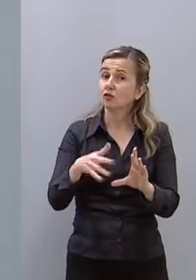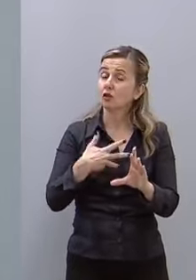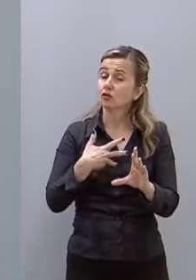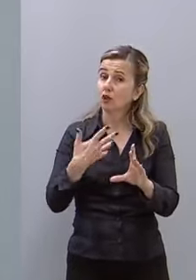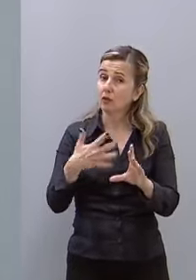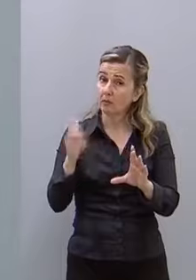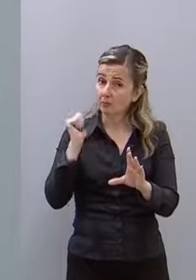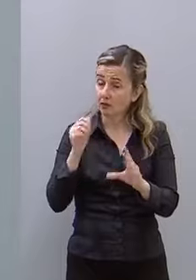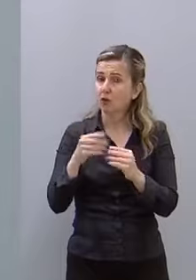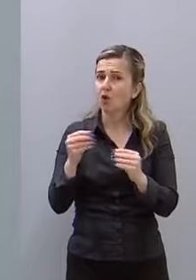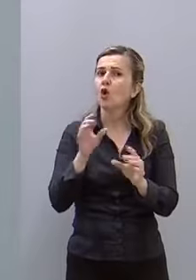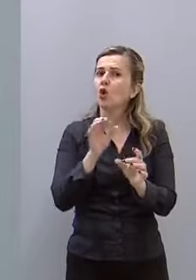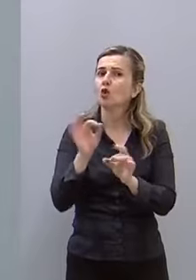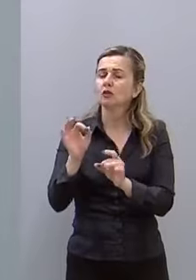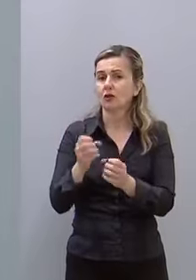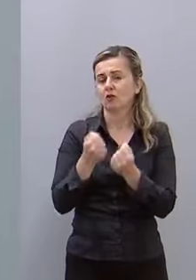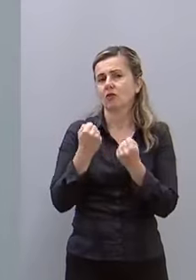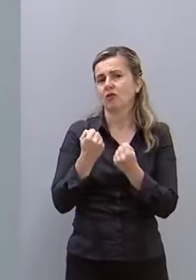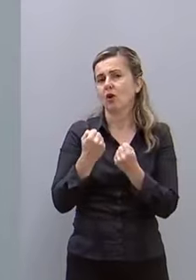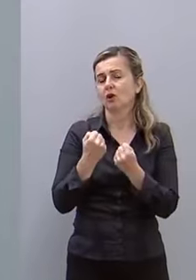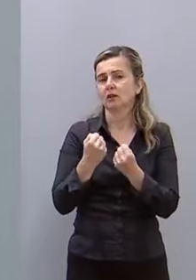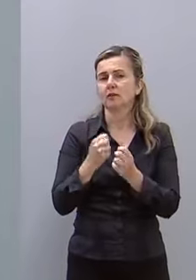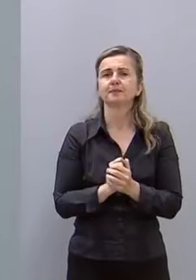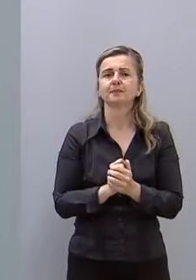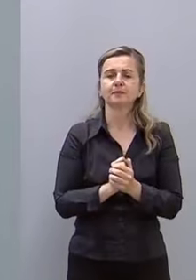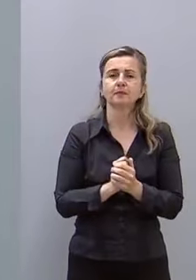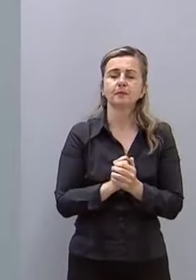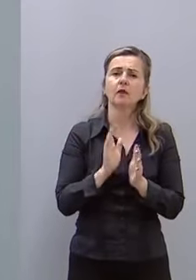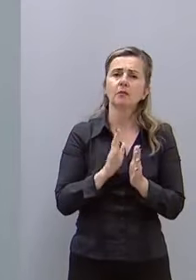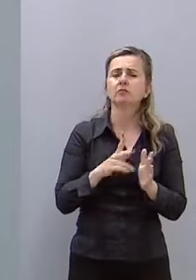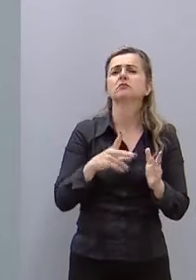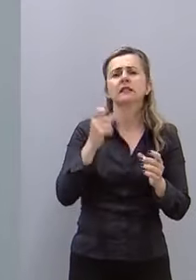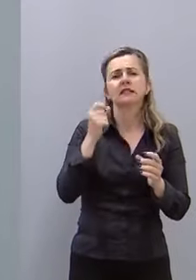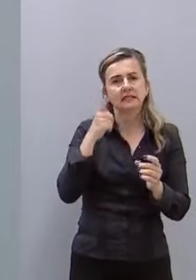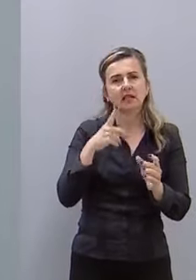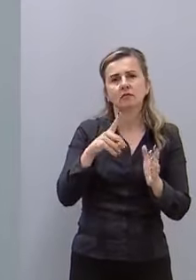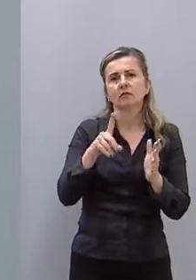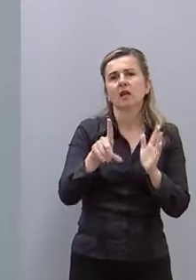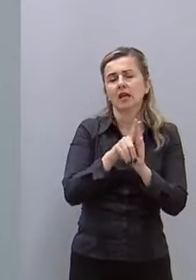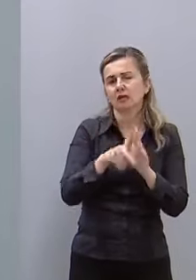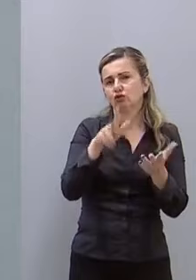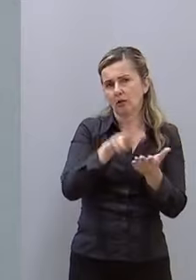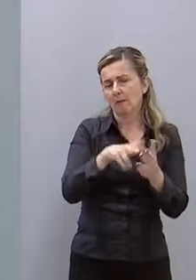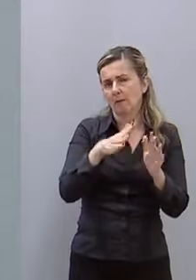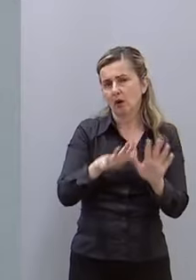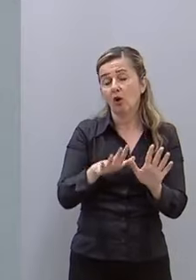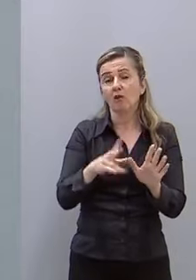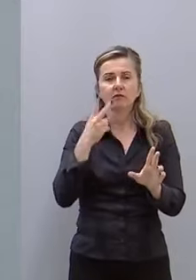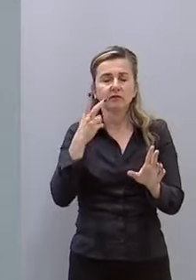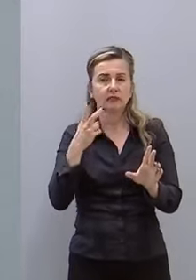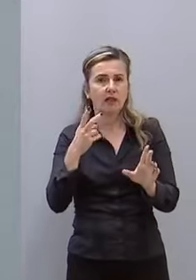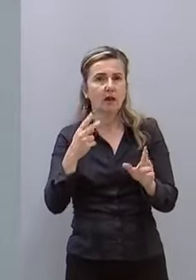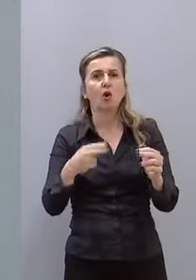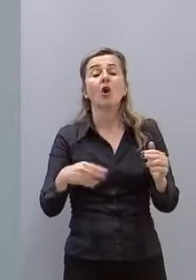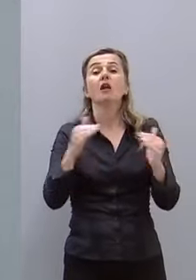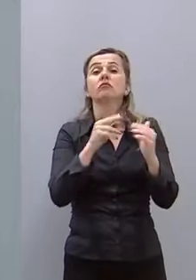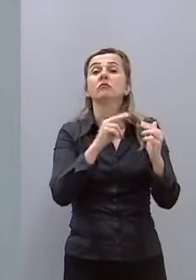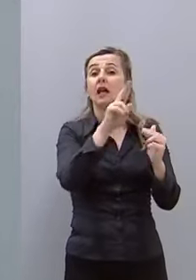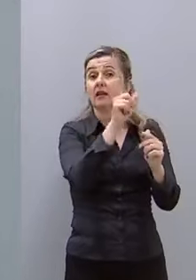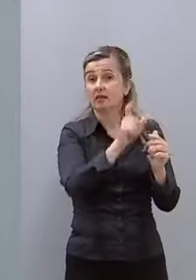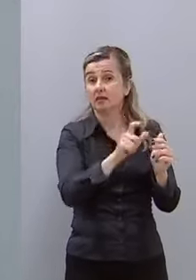un contagio importante ciò non vuol dire che approvando questa legge e vediamo cosa ci ex cosa succede a livello nazionale se il governo